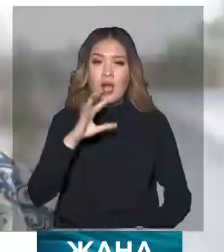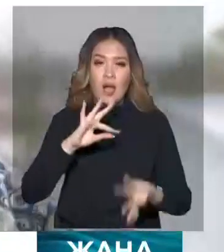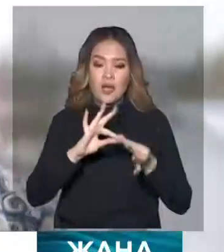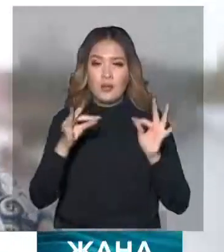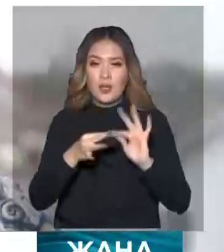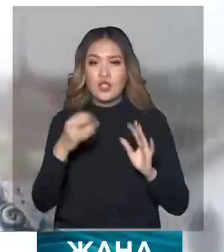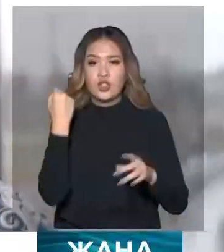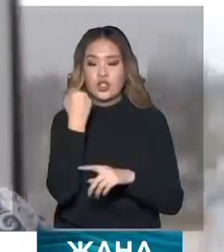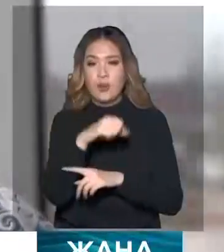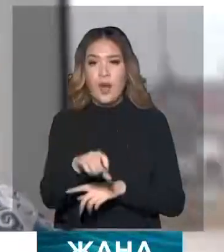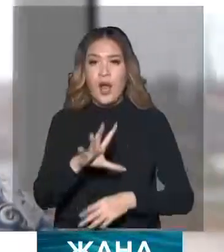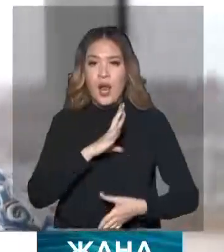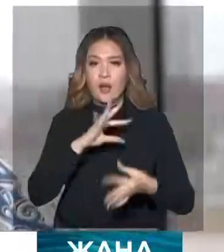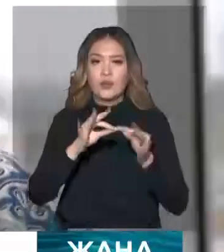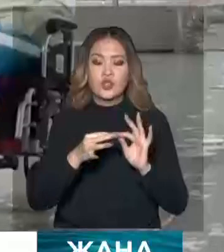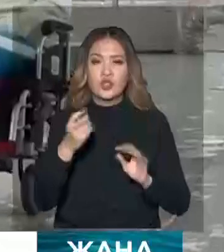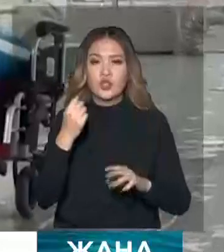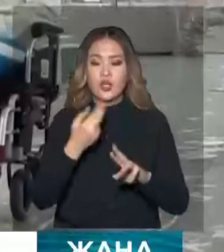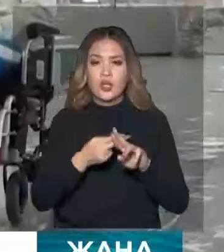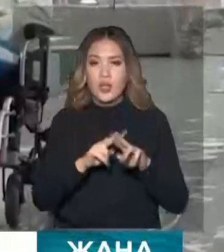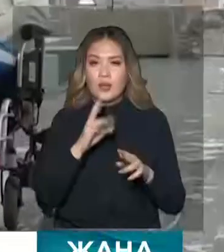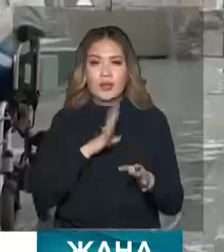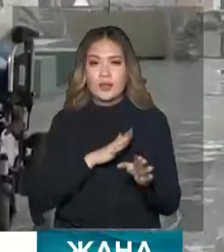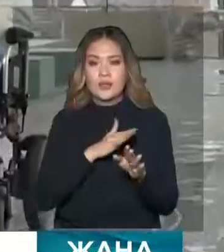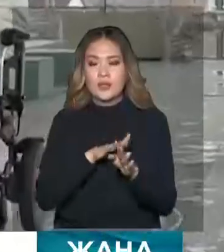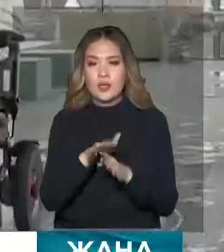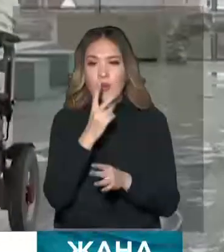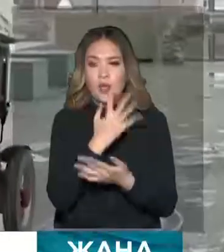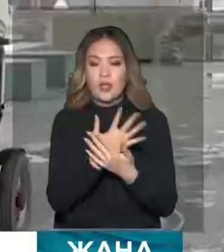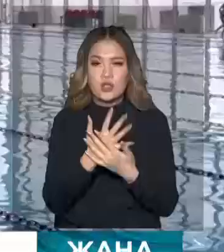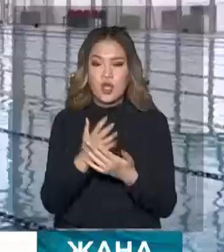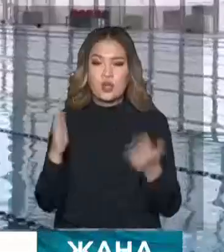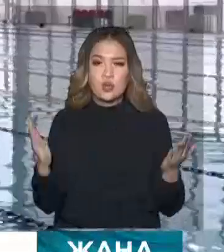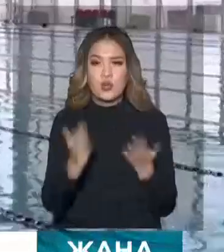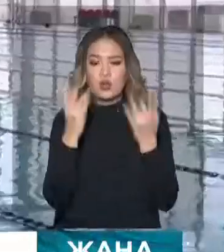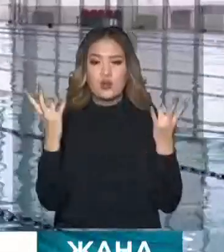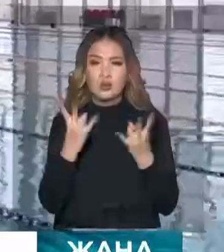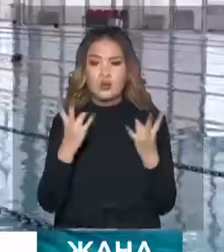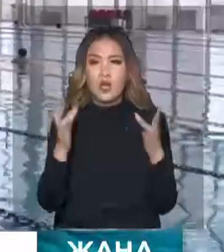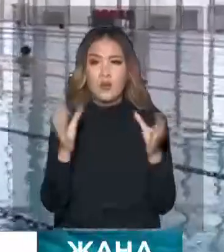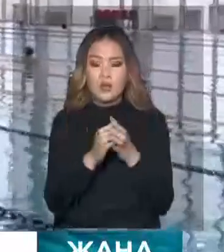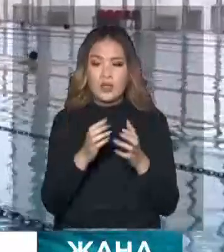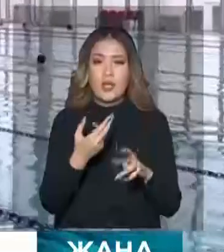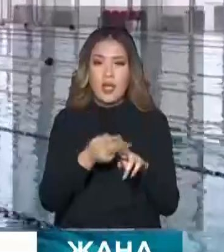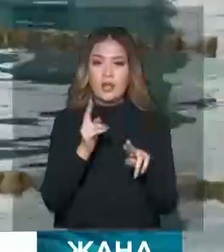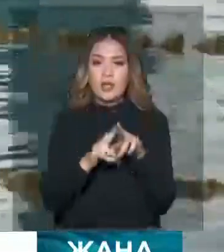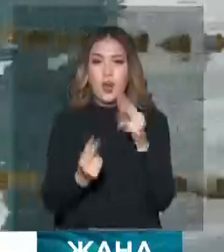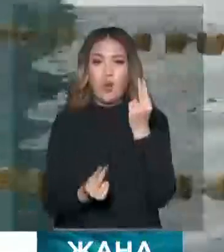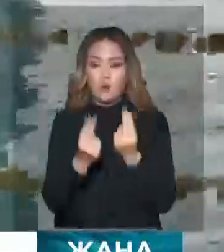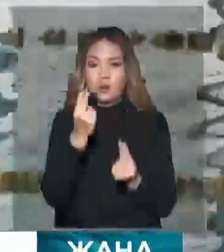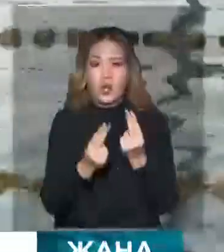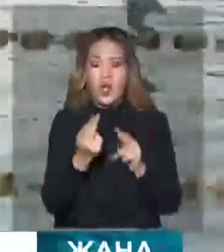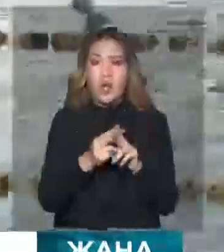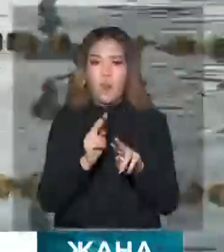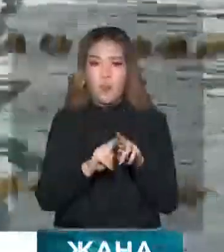ойындарының жеңімпаздарына олимпиада чемпиондары секілді толыққанды қолдау болғаны қажет дейді. Көп жағдайда паралимпиада ойыншылары